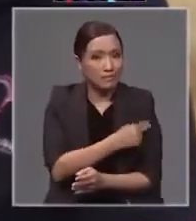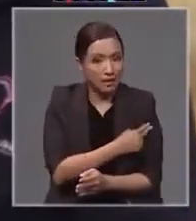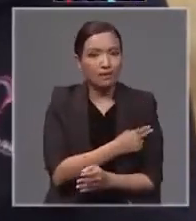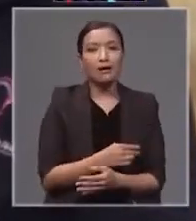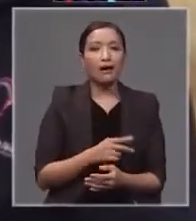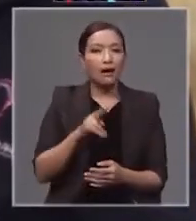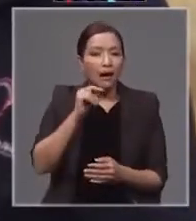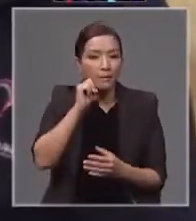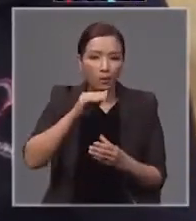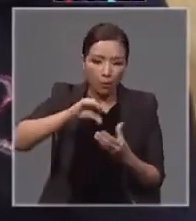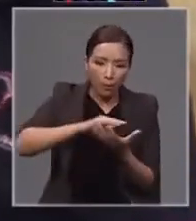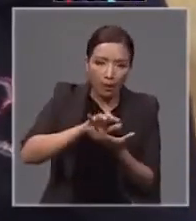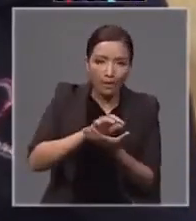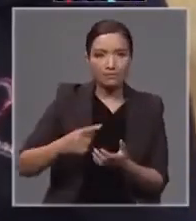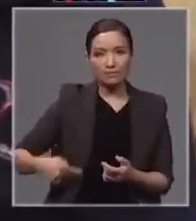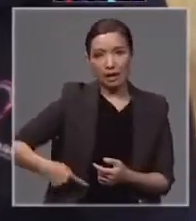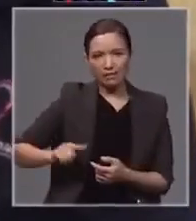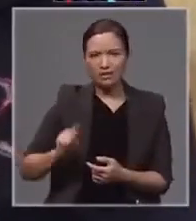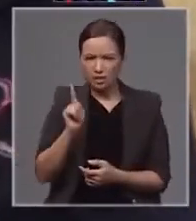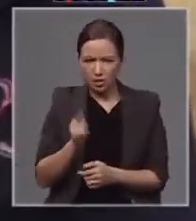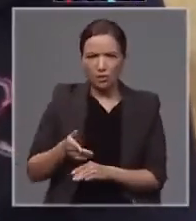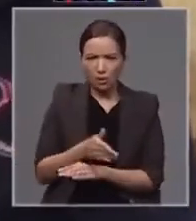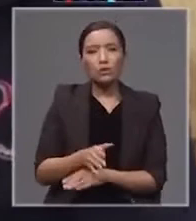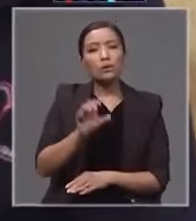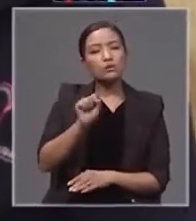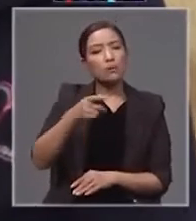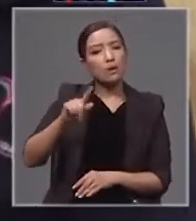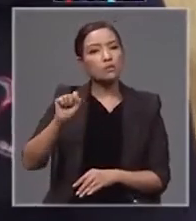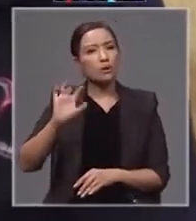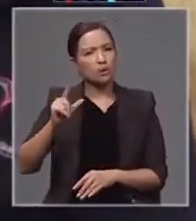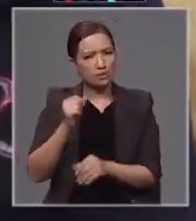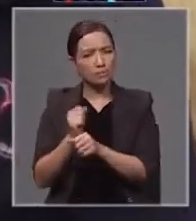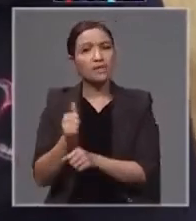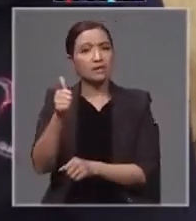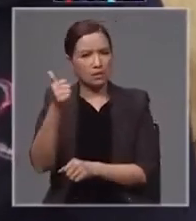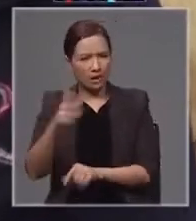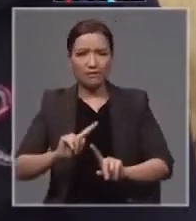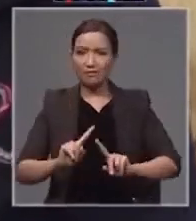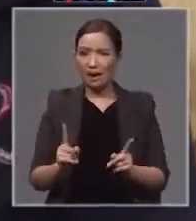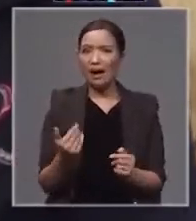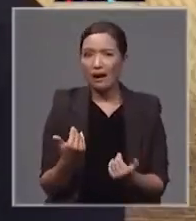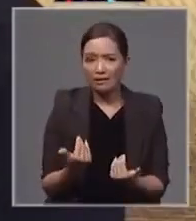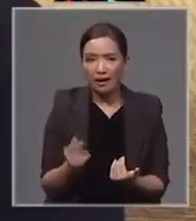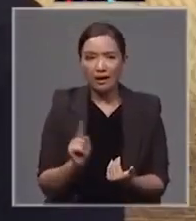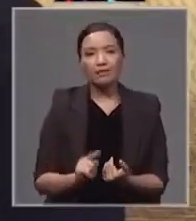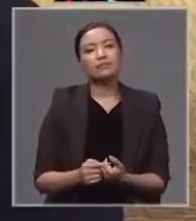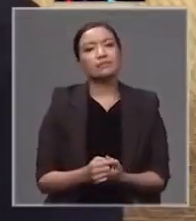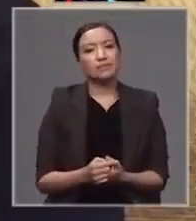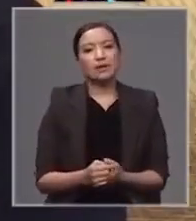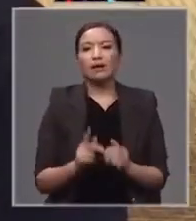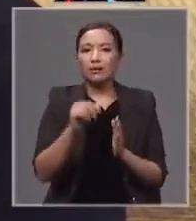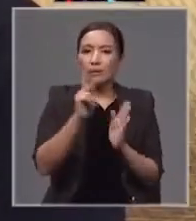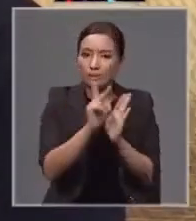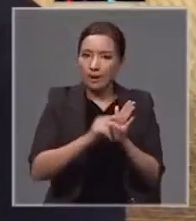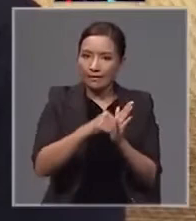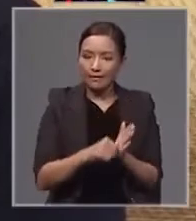ที่สปสช.ทำได้ดีอยู่แล้วแต่ว่าการแก้กฎหมายครั้งนี้เนี่ยไม่ได้เพิ่มอำนาจตรงนี้ให้ค่ะในเวทีรับฟังความ